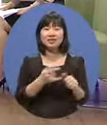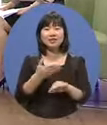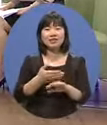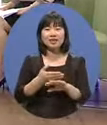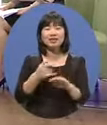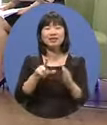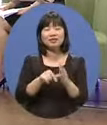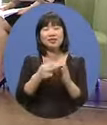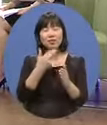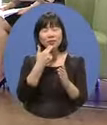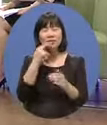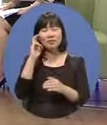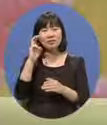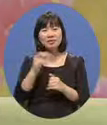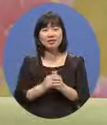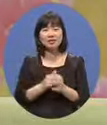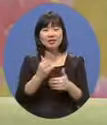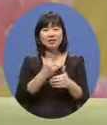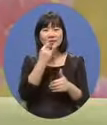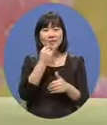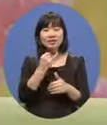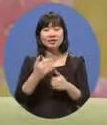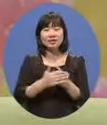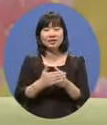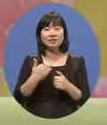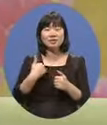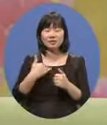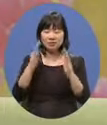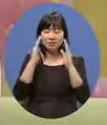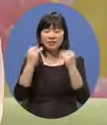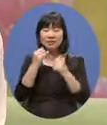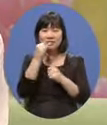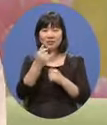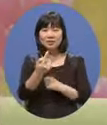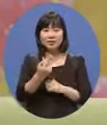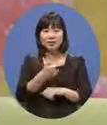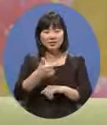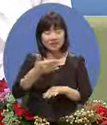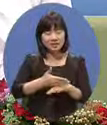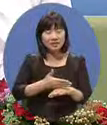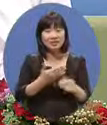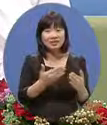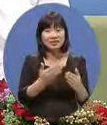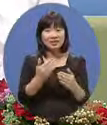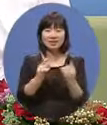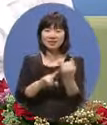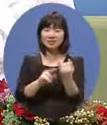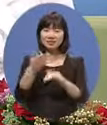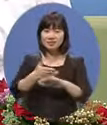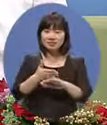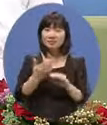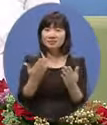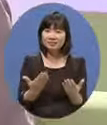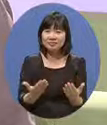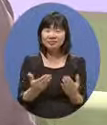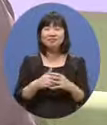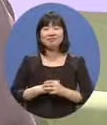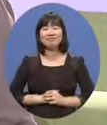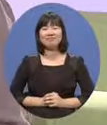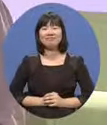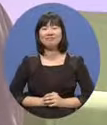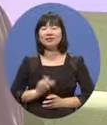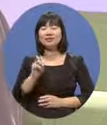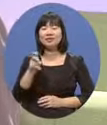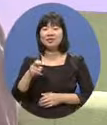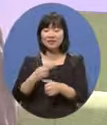않는 네, 순간이 맞아요. 없습니다. 하원이 어머니 덕분에 저희도 공부 많이 했고요. 오늘 나와주셔서 고맙습니다. 이혜정 선생님도 감사드립니다. 네, 고맙습니다. 네,